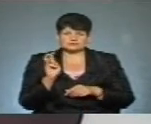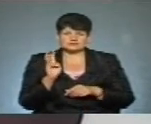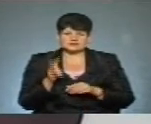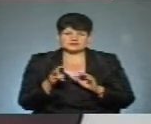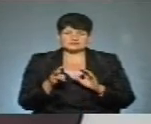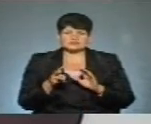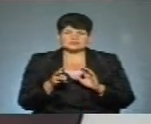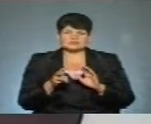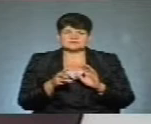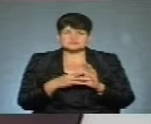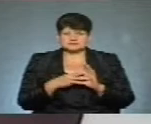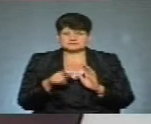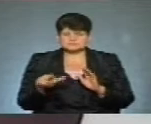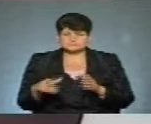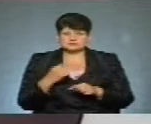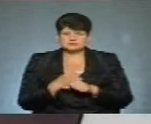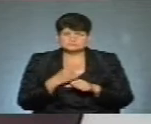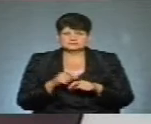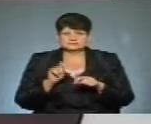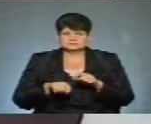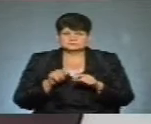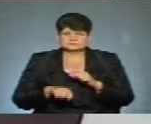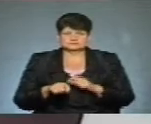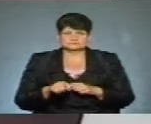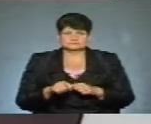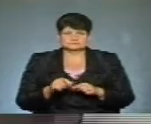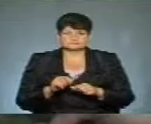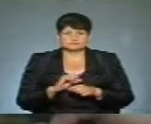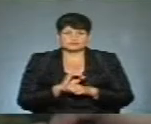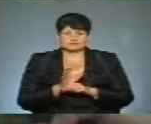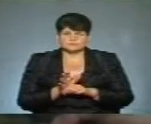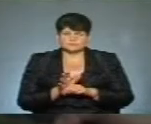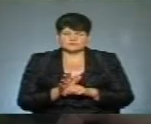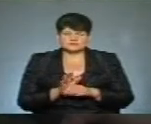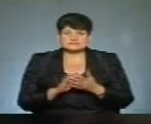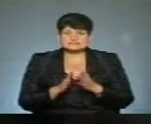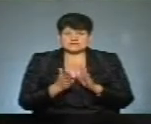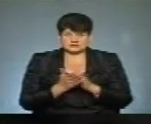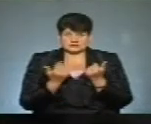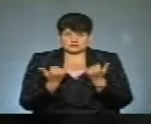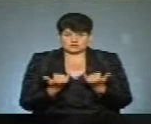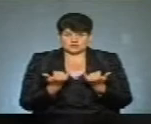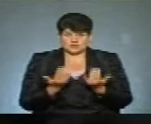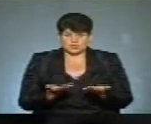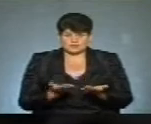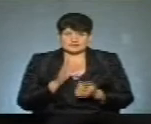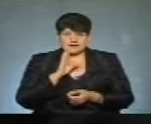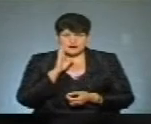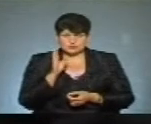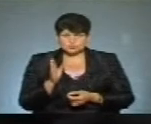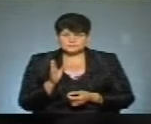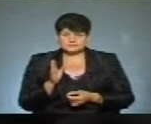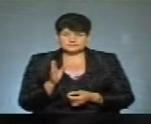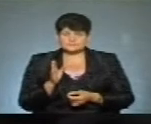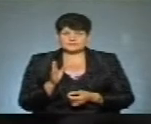238 особам із пансіонату зробили тести на COVID-19. Станом на сьогодні, на ранок,